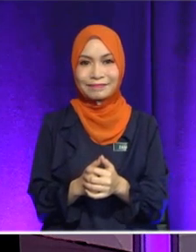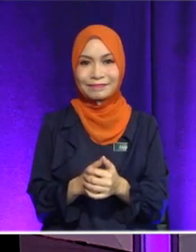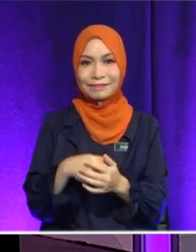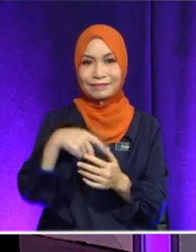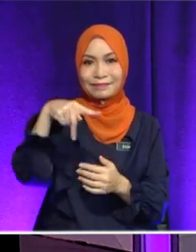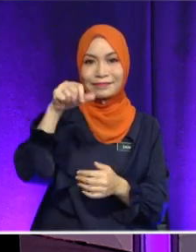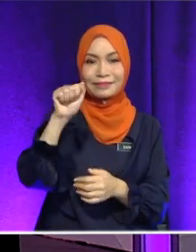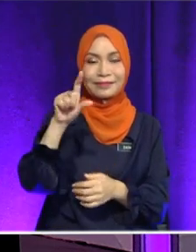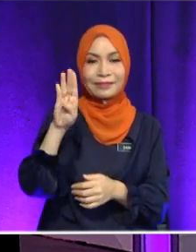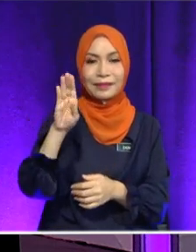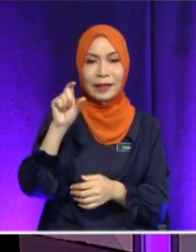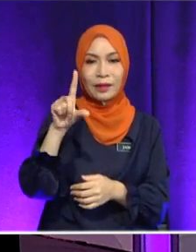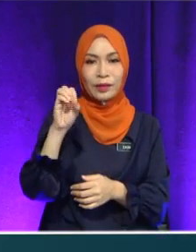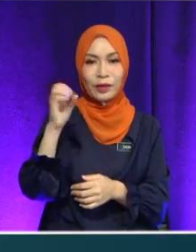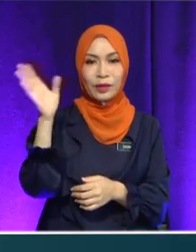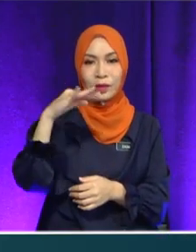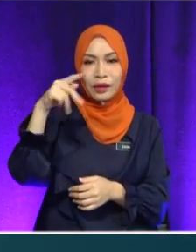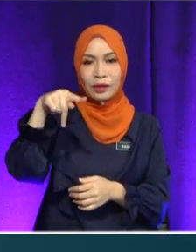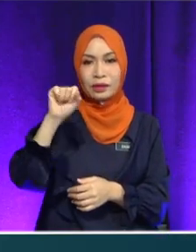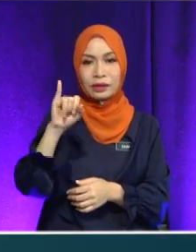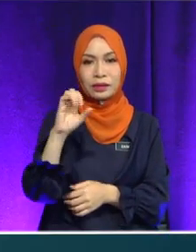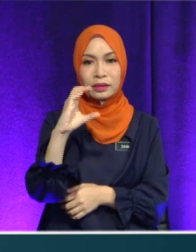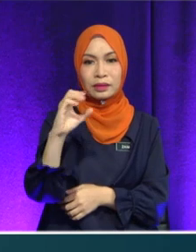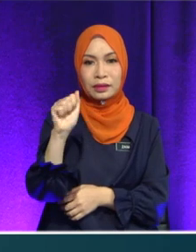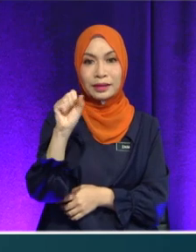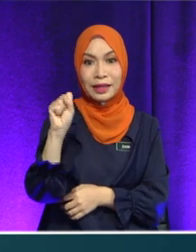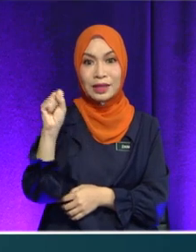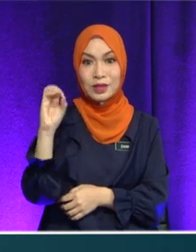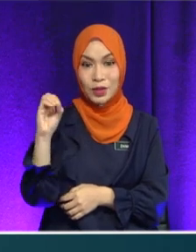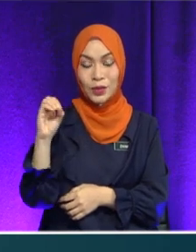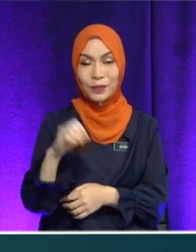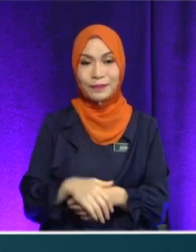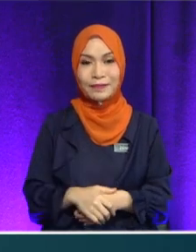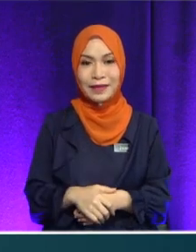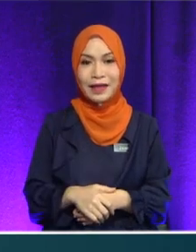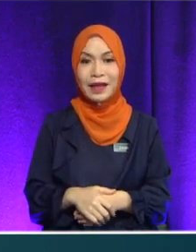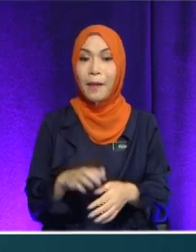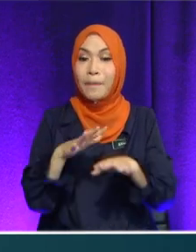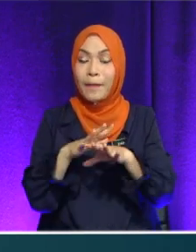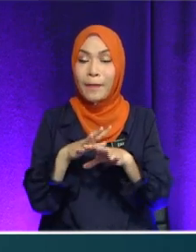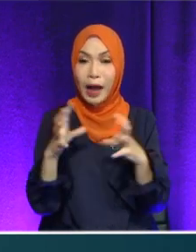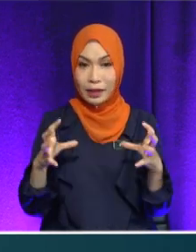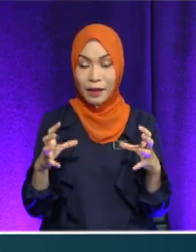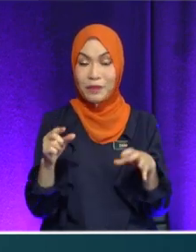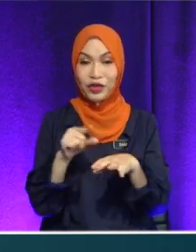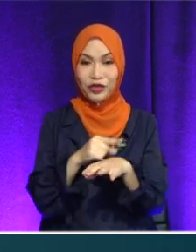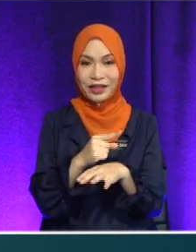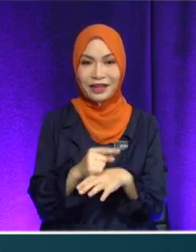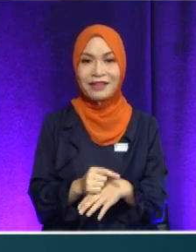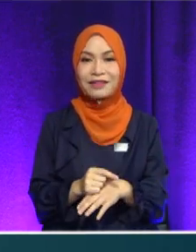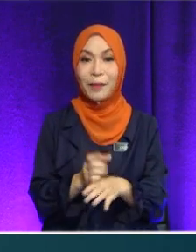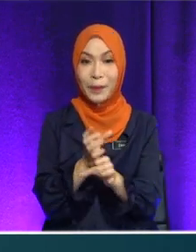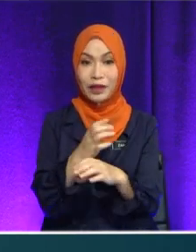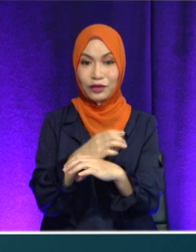ini tidak terikat dengan tradisi santan tetapi banyak menggunakan bentuk dan sata bentuk yang seperti segitiga